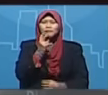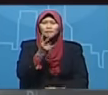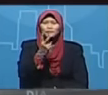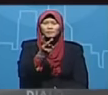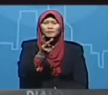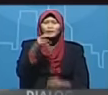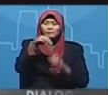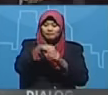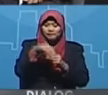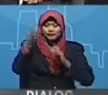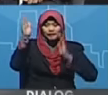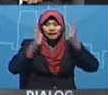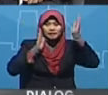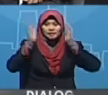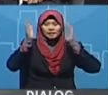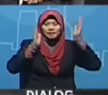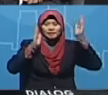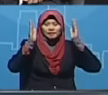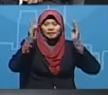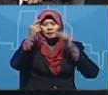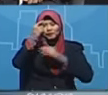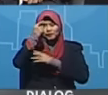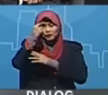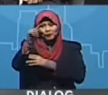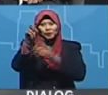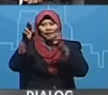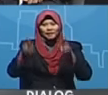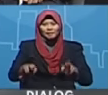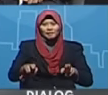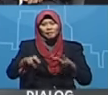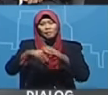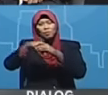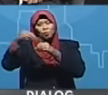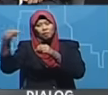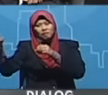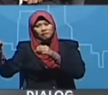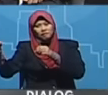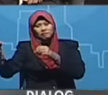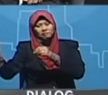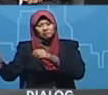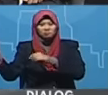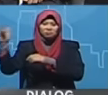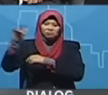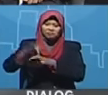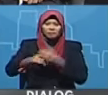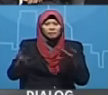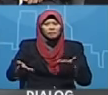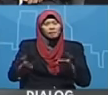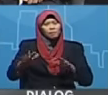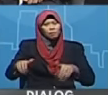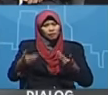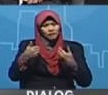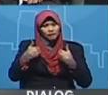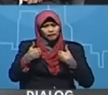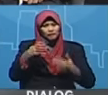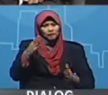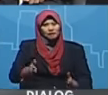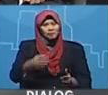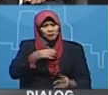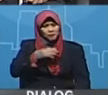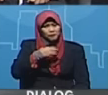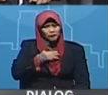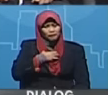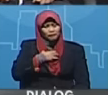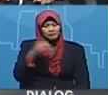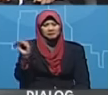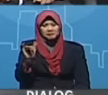dalam negara kita, untuk rakyat luar yang datang, adakah mereka juga membuat laporan kepada pihak kementerian yang mereka juga